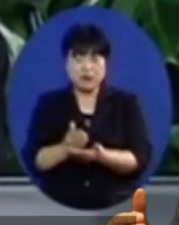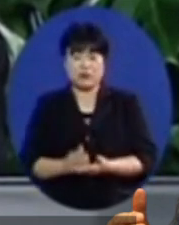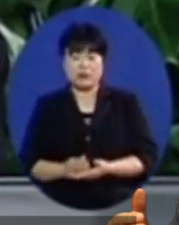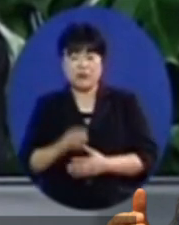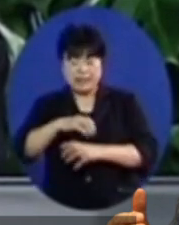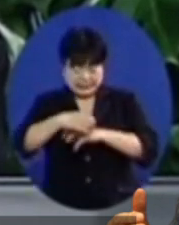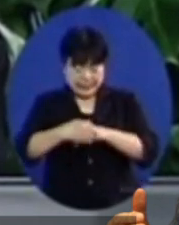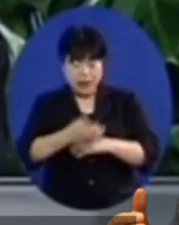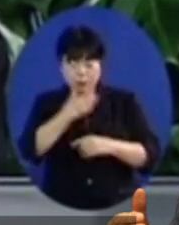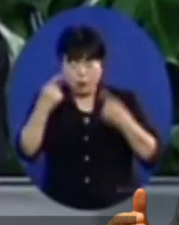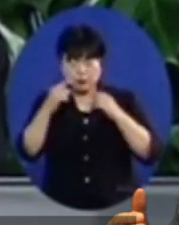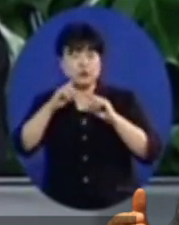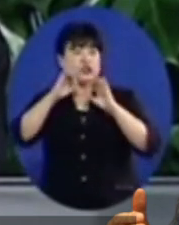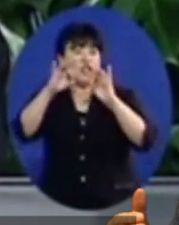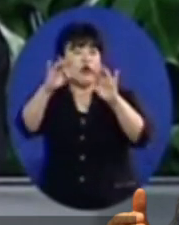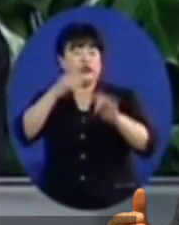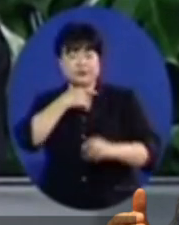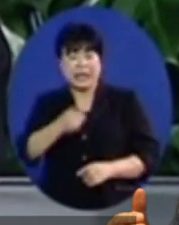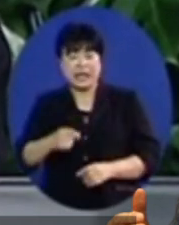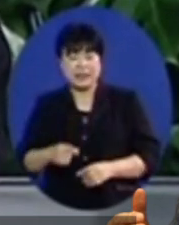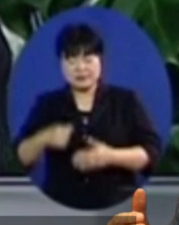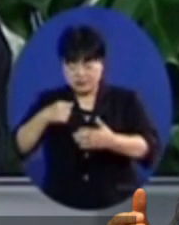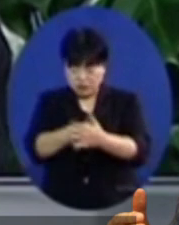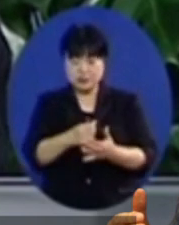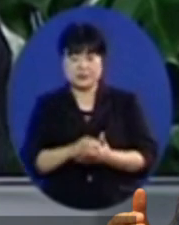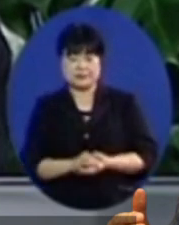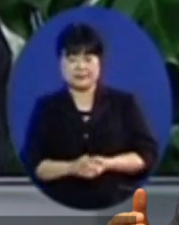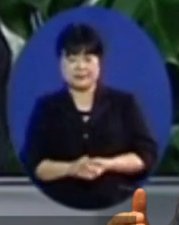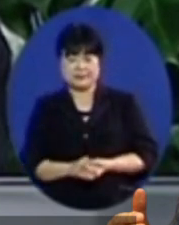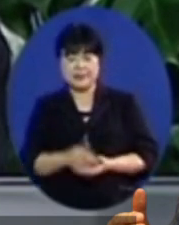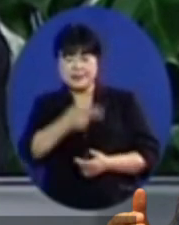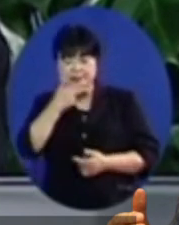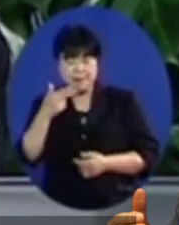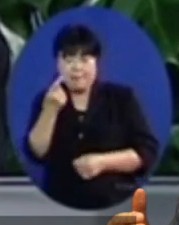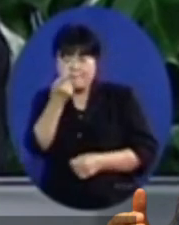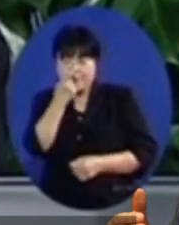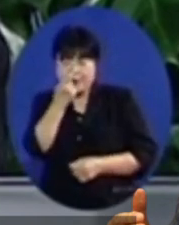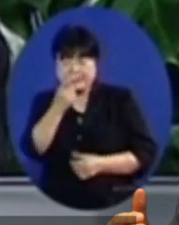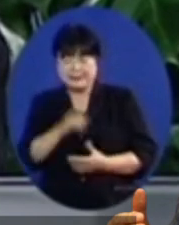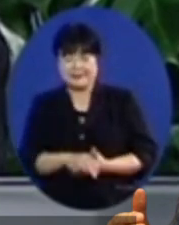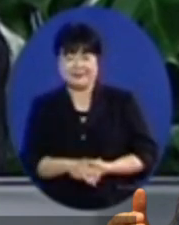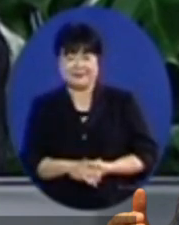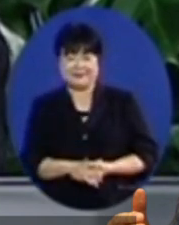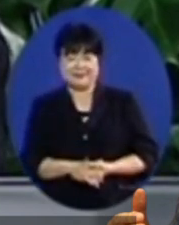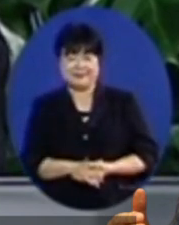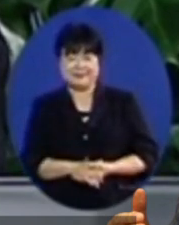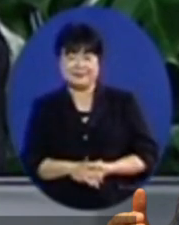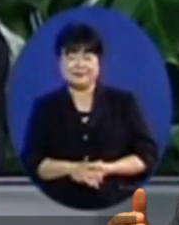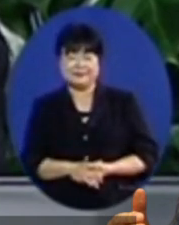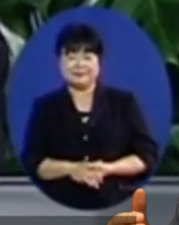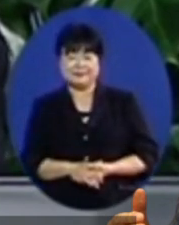나가서 복음을 증거해야 되겠다. 그러자면 영어를 해야 된다.